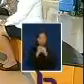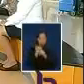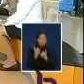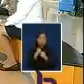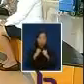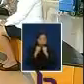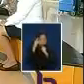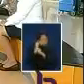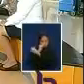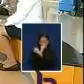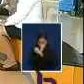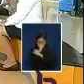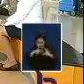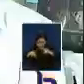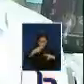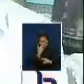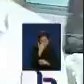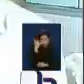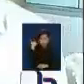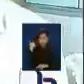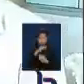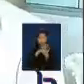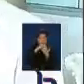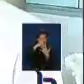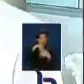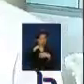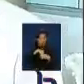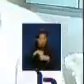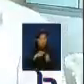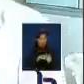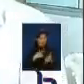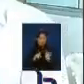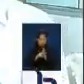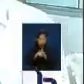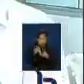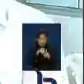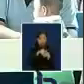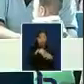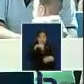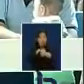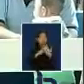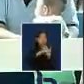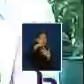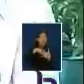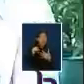ความรุนแรงมันมีอยู่แล้วแล้วโรคนี้อยู่ในประเทศไทยมา50ปีแล้วนะ ไม่ใช่เป็นโรคใหม ่ไม่ใช่โรคให